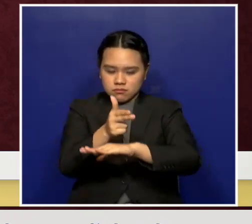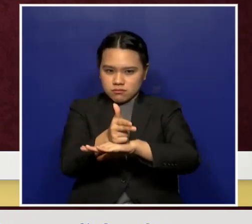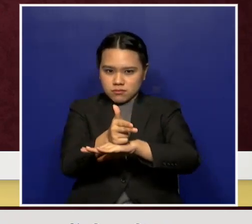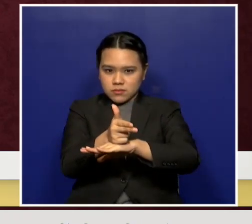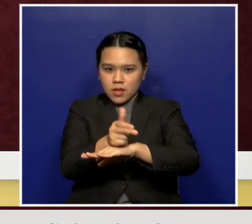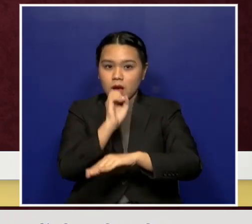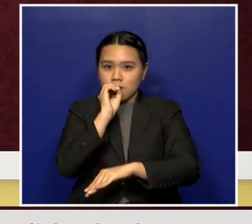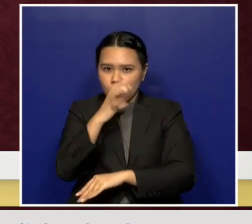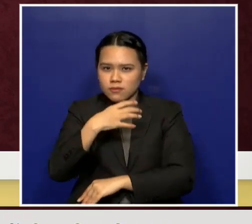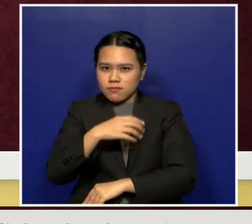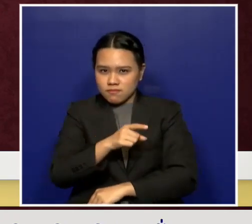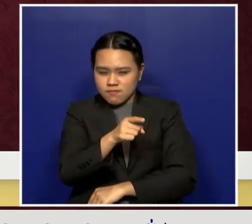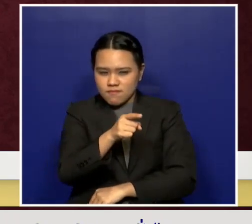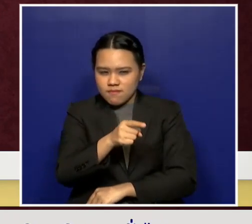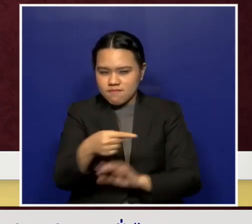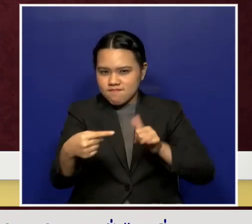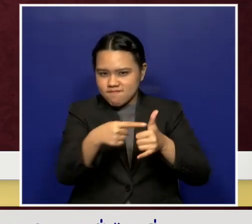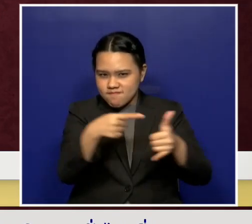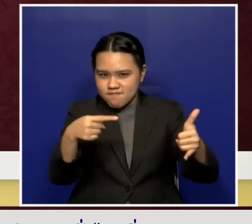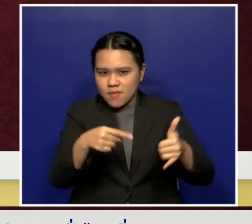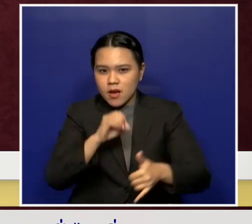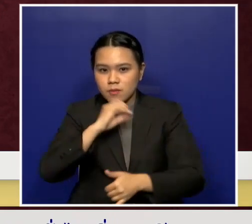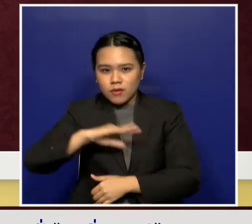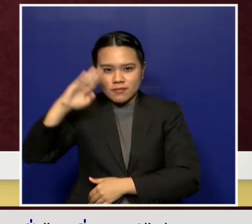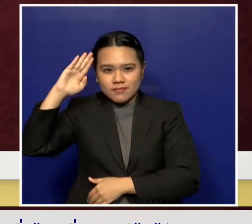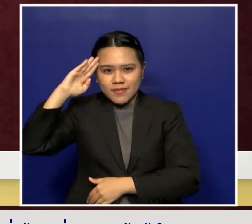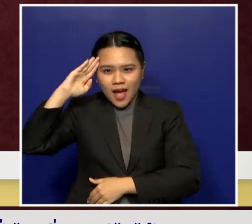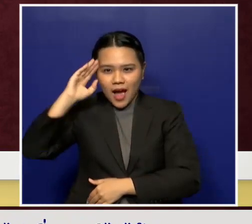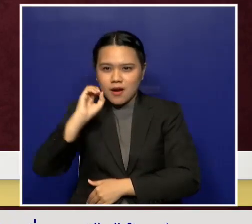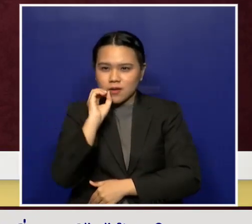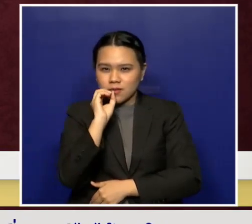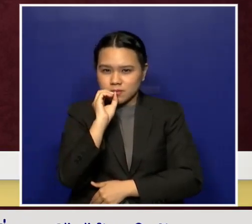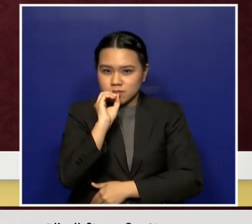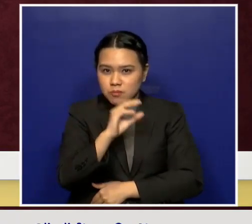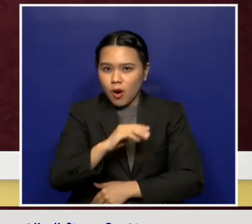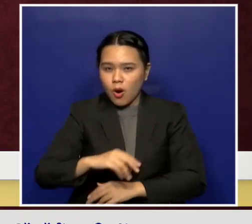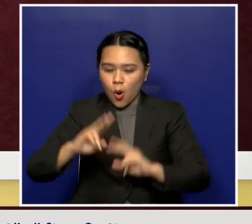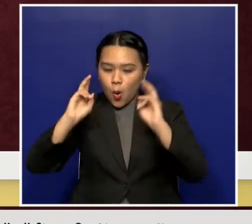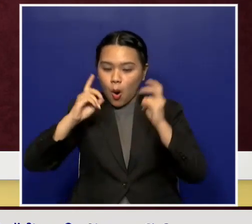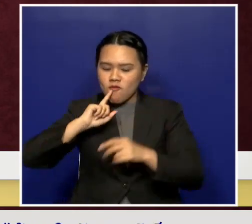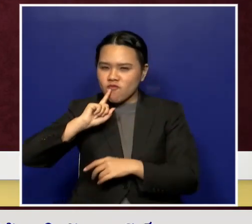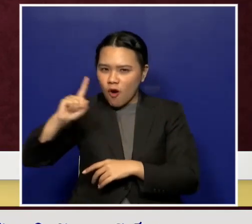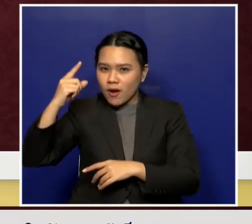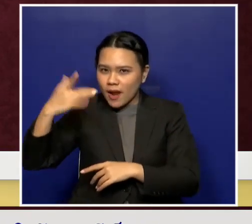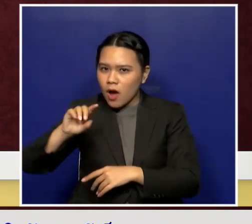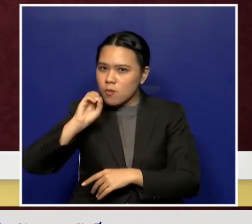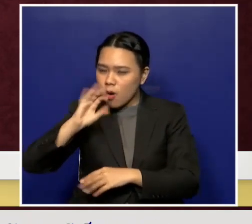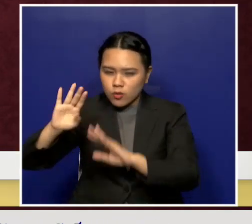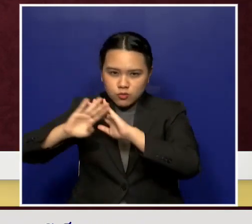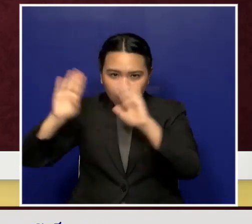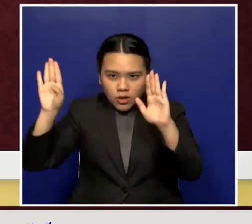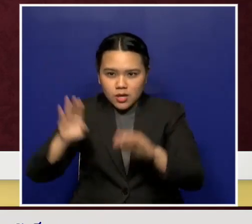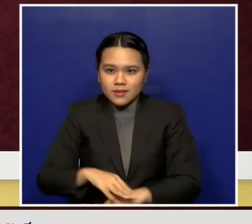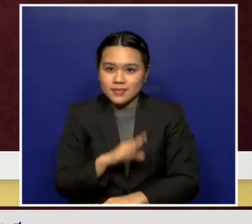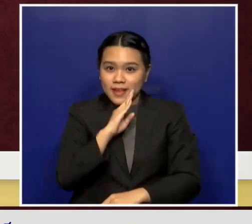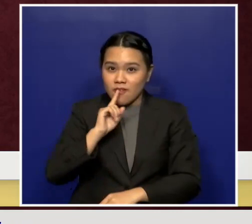ฆ่าเลยนะครับบอกว่ามาเฟียทหารขู่ให้ถอนเรื่องที่ร้องเรียนนะถ้าเรื่องที่ร้องเรียนถูก